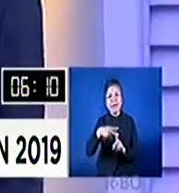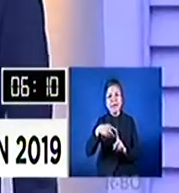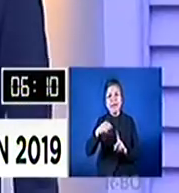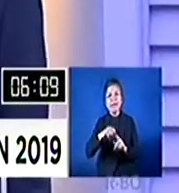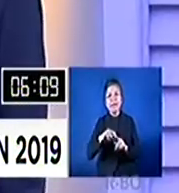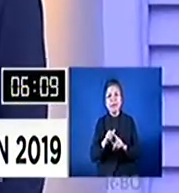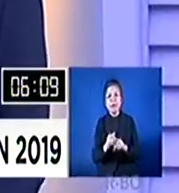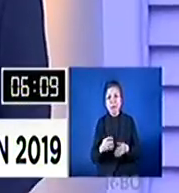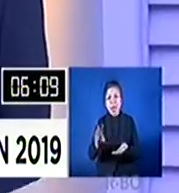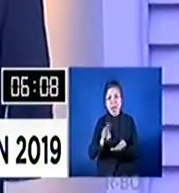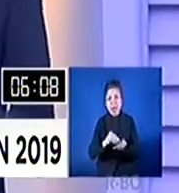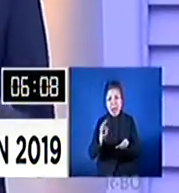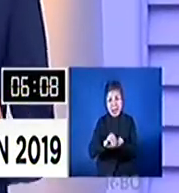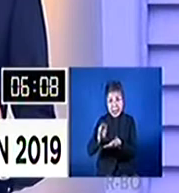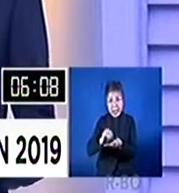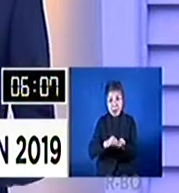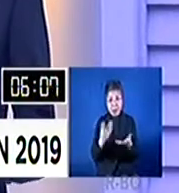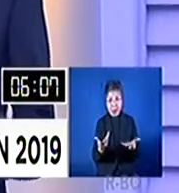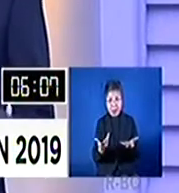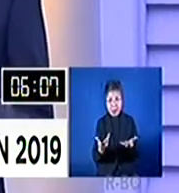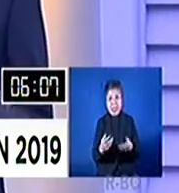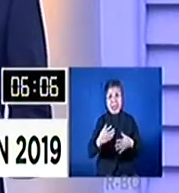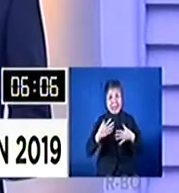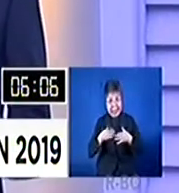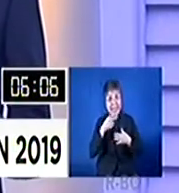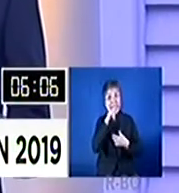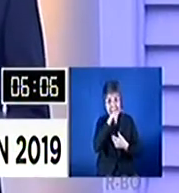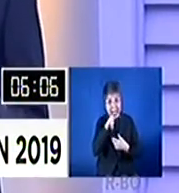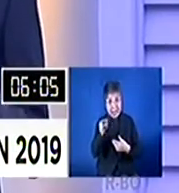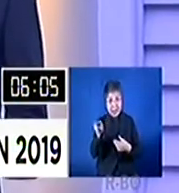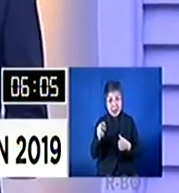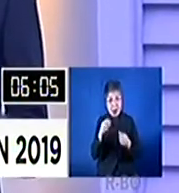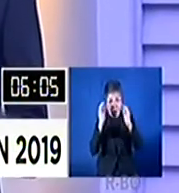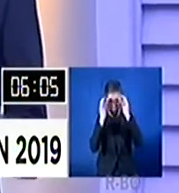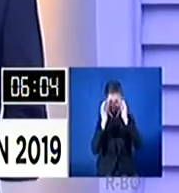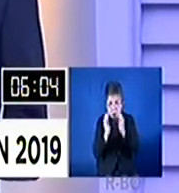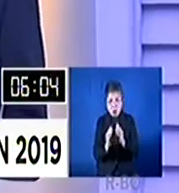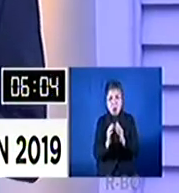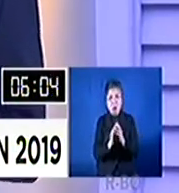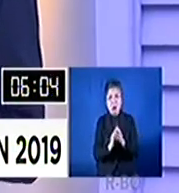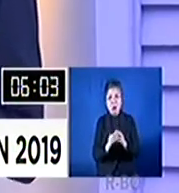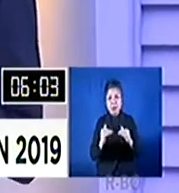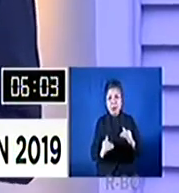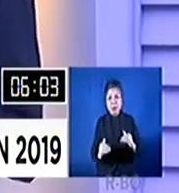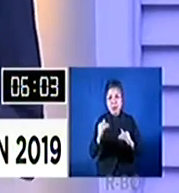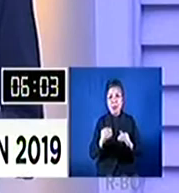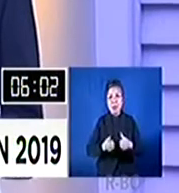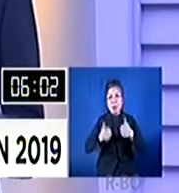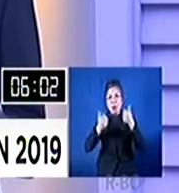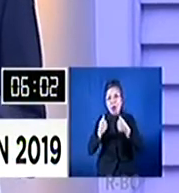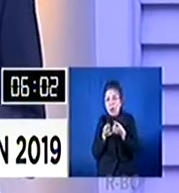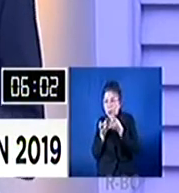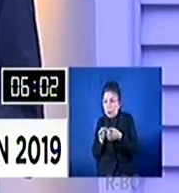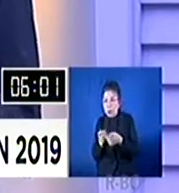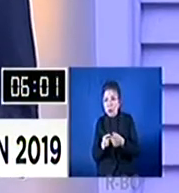yang disampaikan. Saya justru melihat bahwa fokus untuk meningkatkan kualitas pendidikan